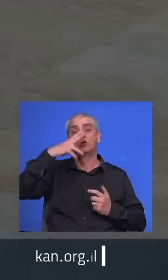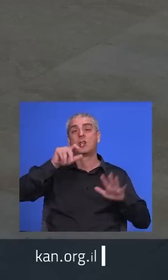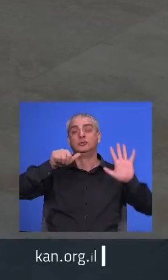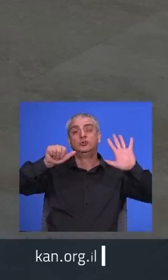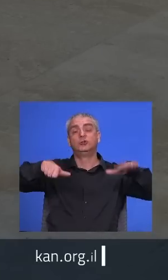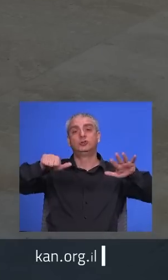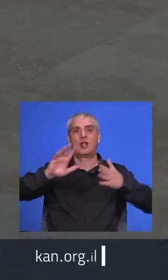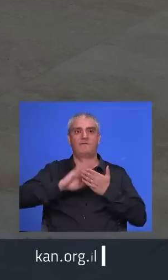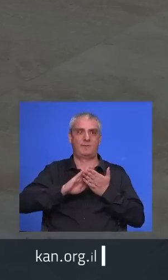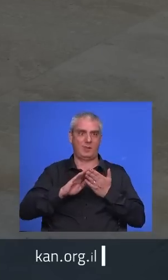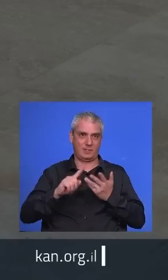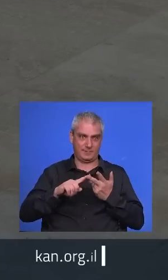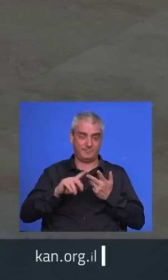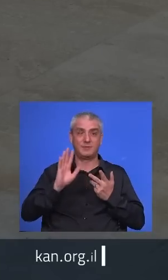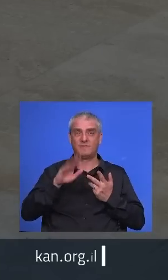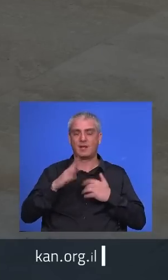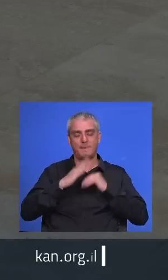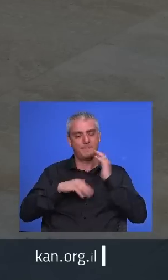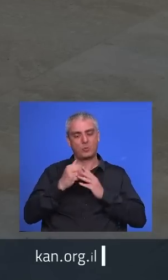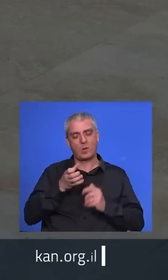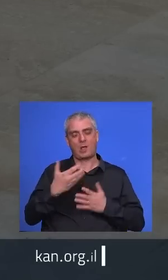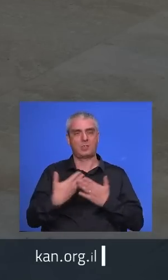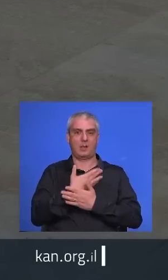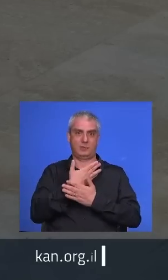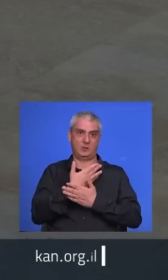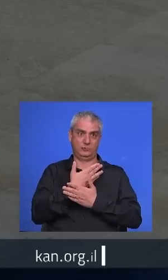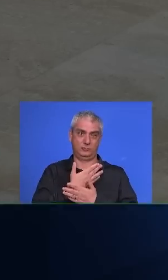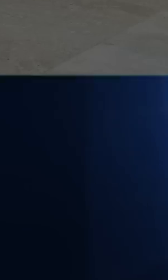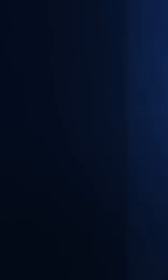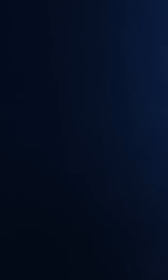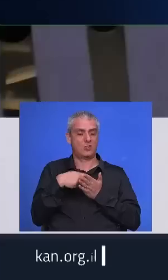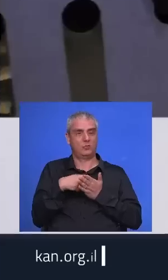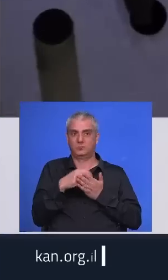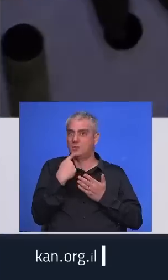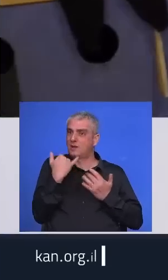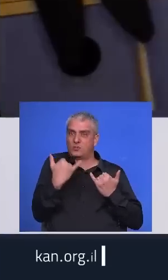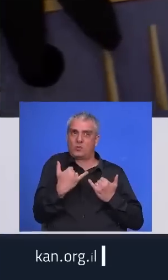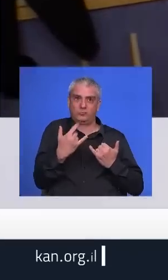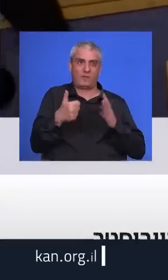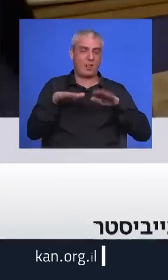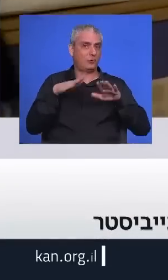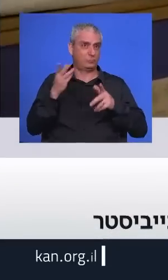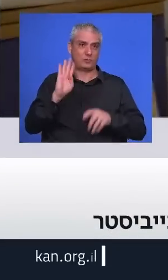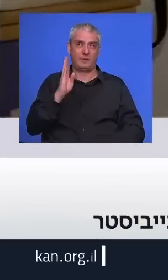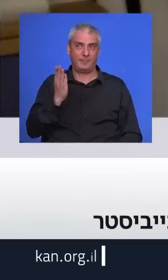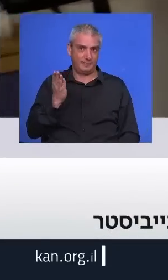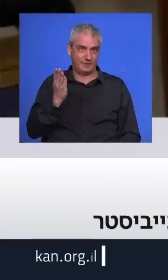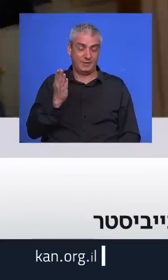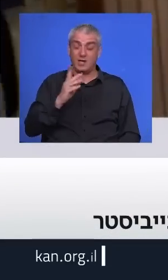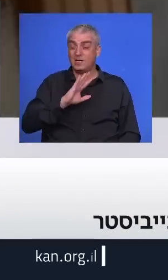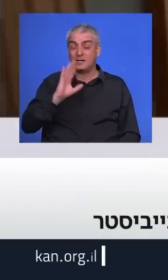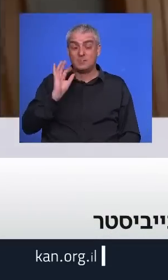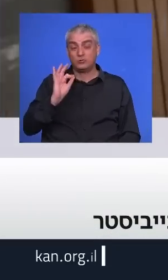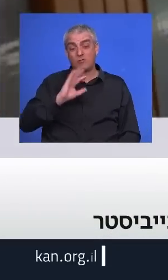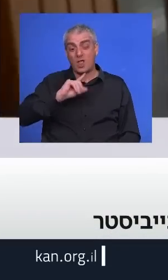מ-6,000 גנים, וגם בינוי של גנים חדשים. באוצר יגידו כבר עכשיו לראש הממשלה נתניהו, כדי